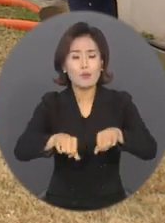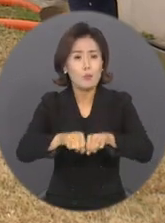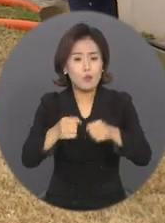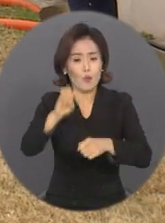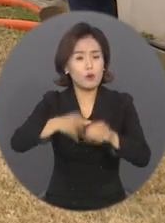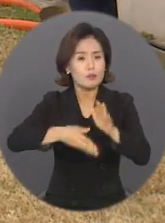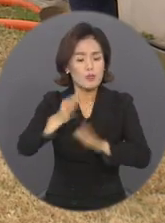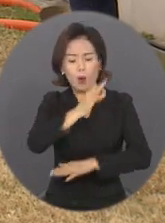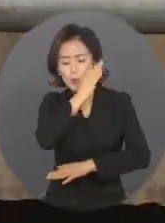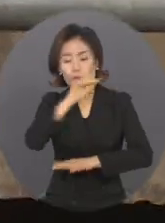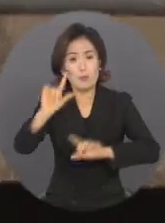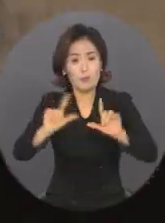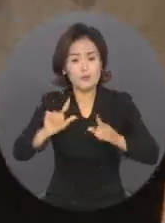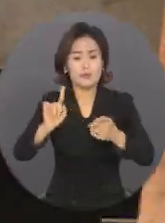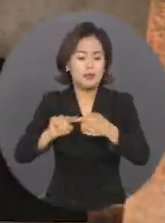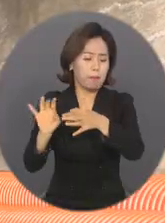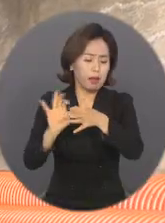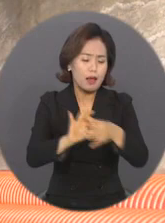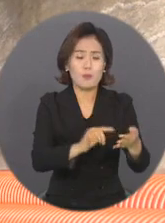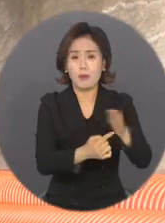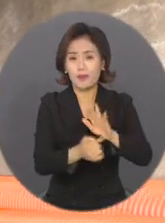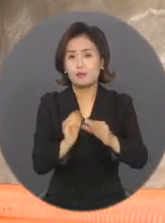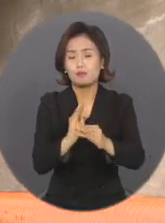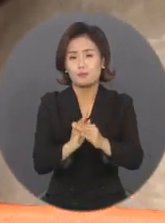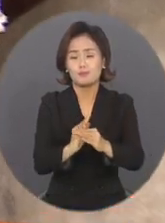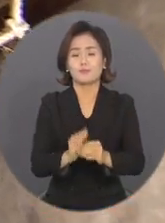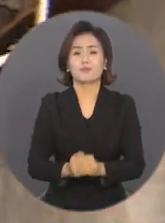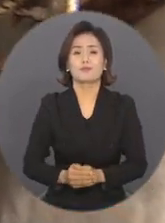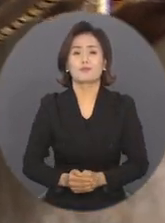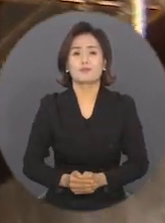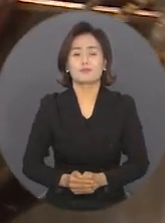광주시의 부끄러운 현실을 계속 들춰내고 있습니다. MBC 뉴스 김영창입니다.